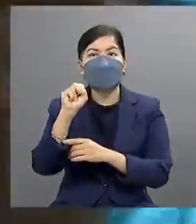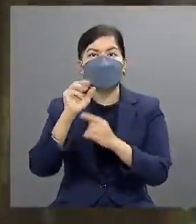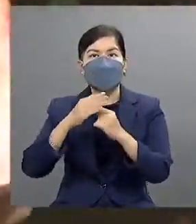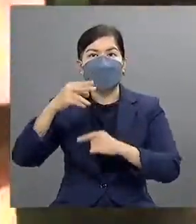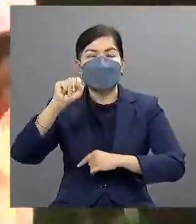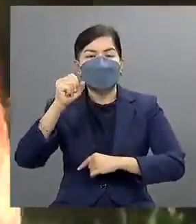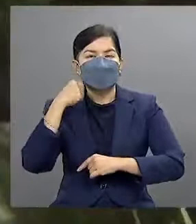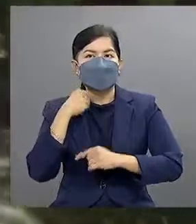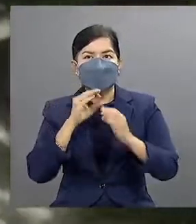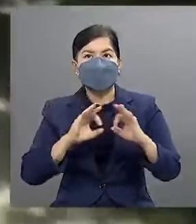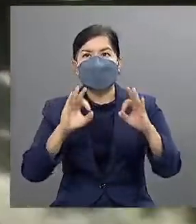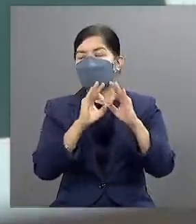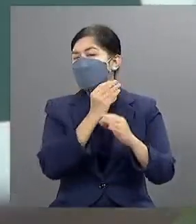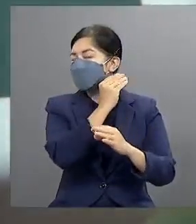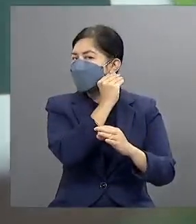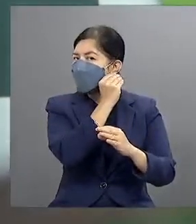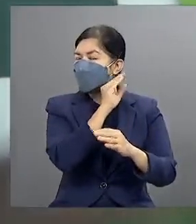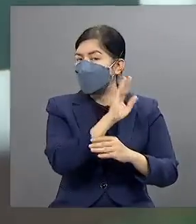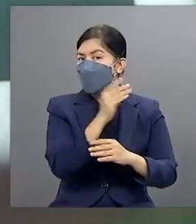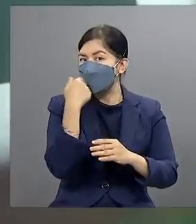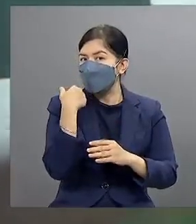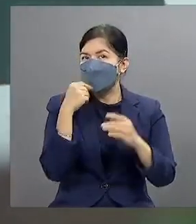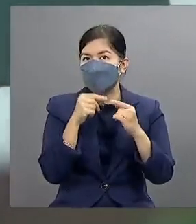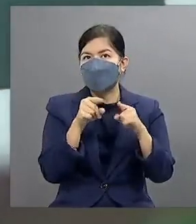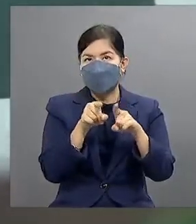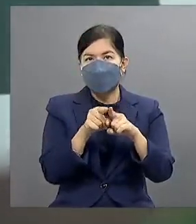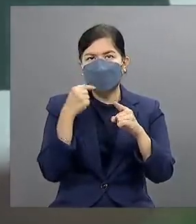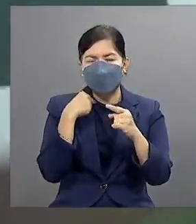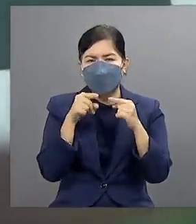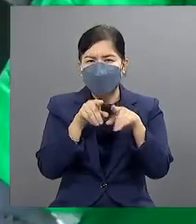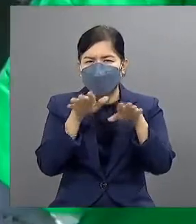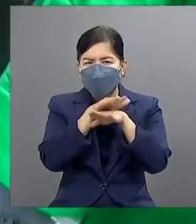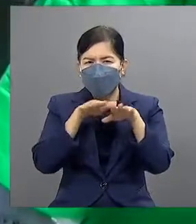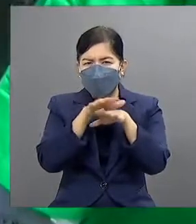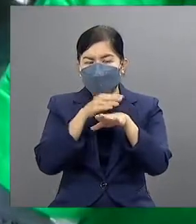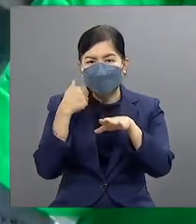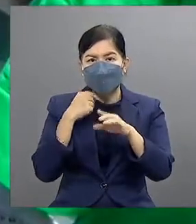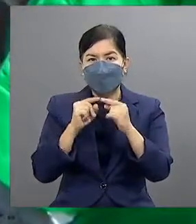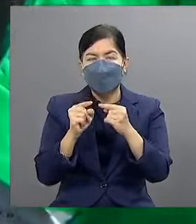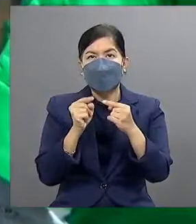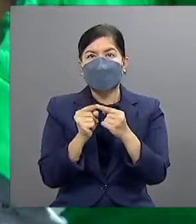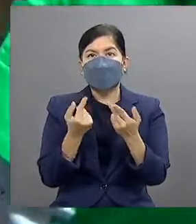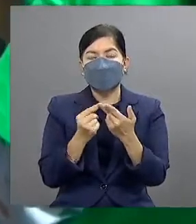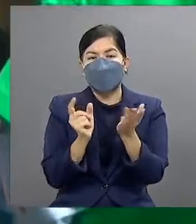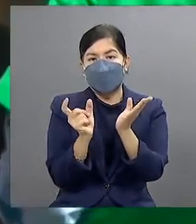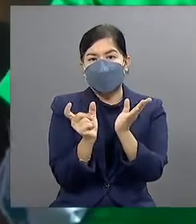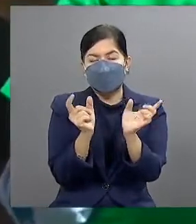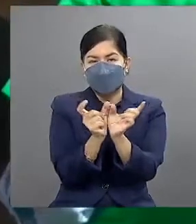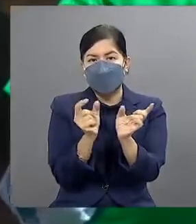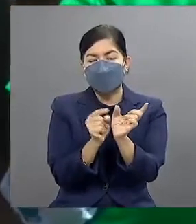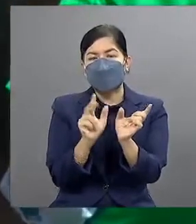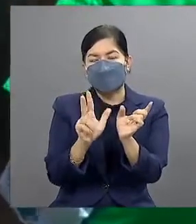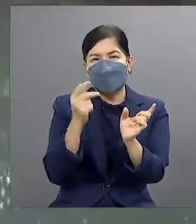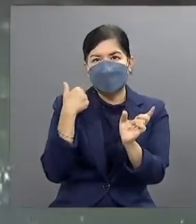ว่าช้าง2เชือกมีรหัสไมโครชิปหลังหูที่คล้ายกันต่างกันที่เลข3ตัวเท่านั้นจึงต้องตรวจสอบต้นขั้วที่ออกเอก